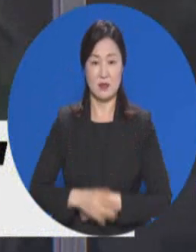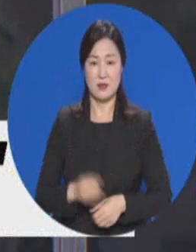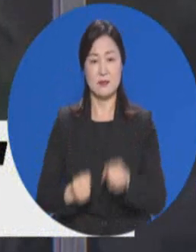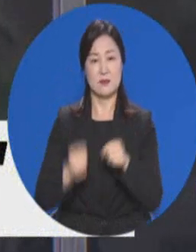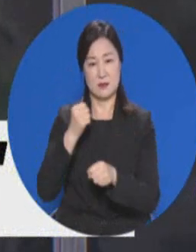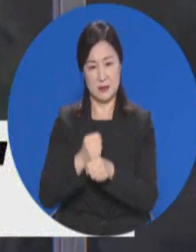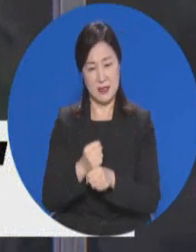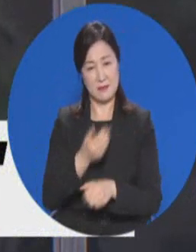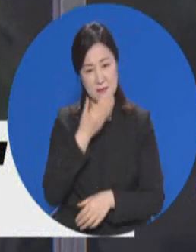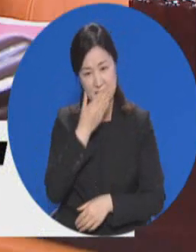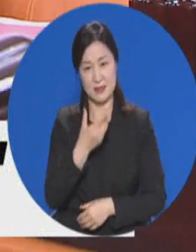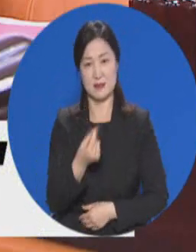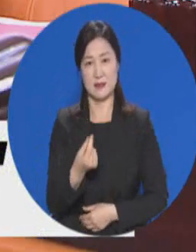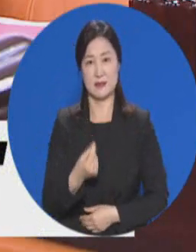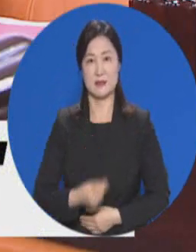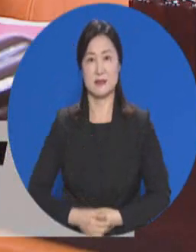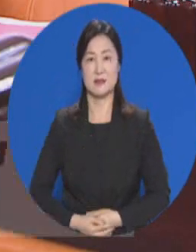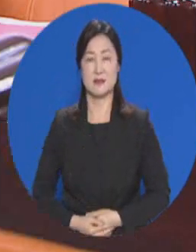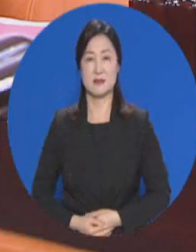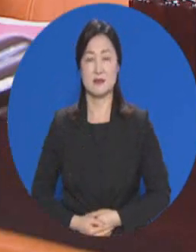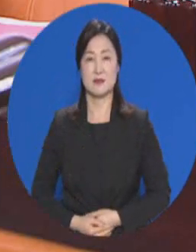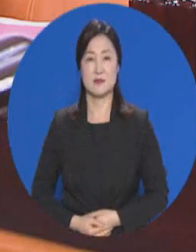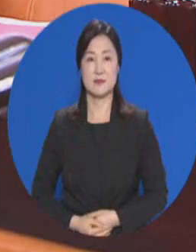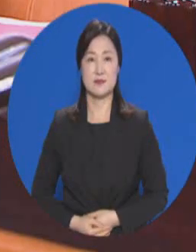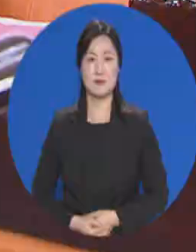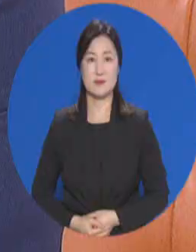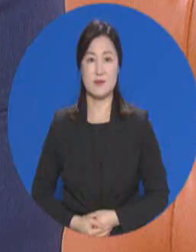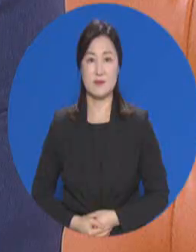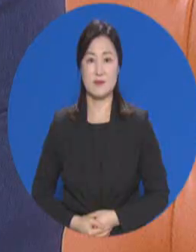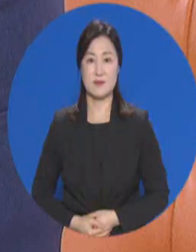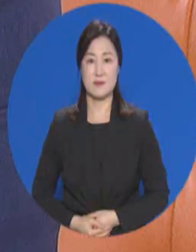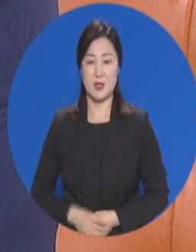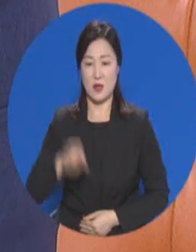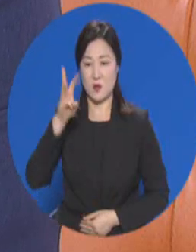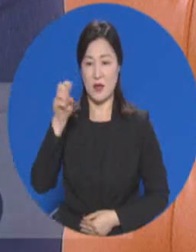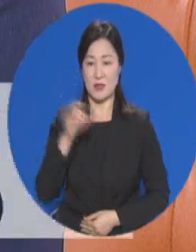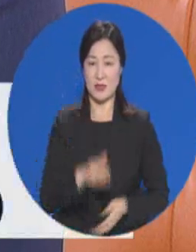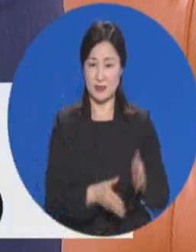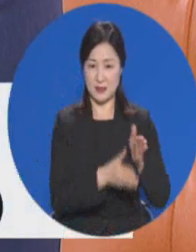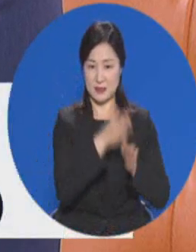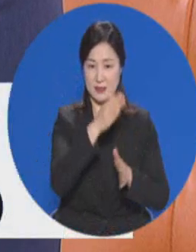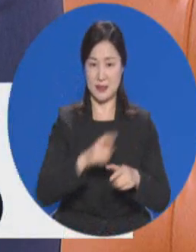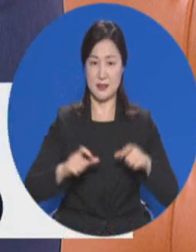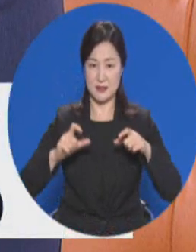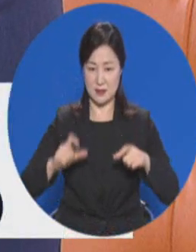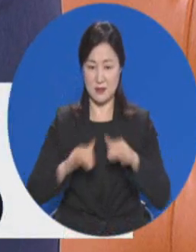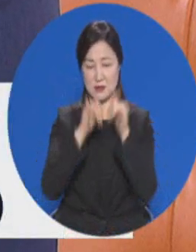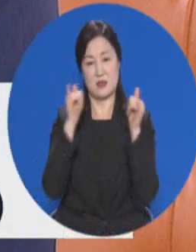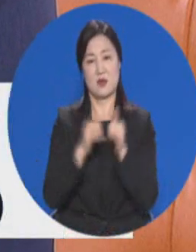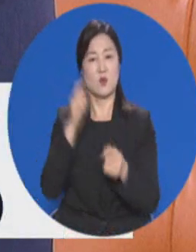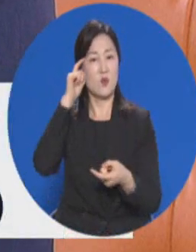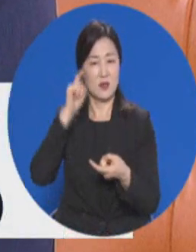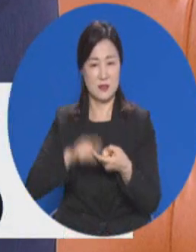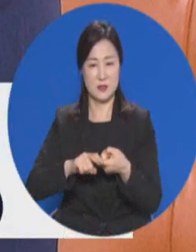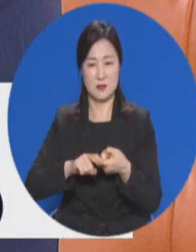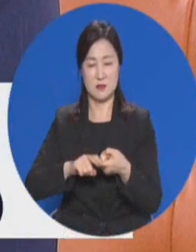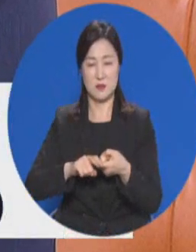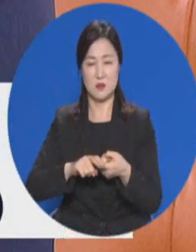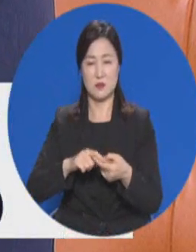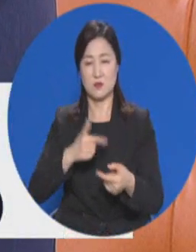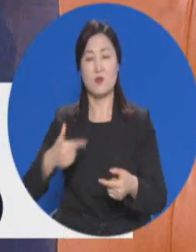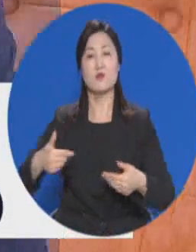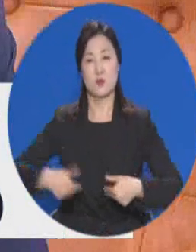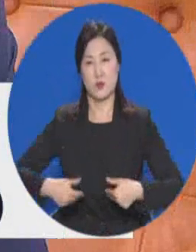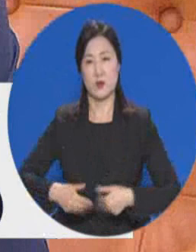정상화도 불가능하진 않다는 게 대학 측의 판단입니다. 광양시나 지역민들의 관심이 가장